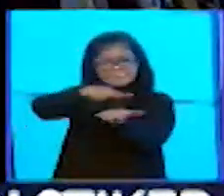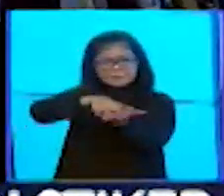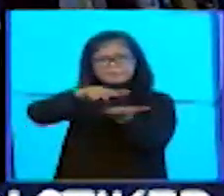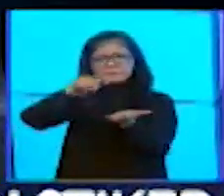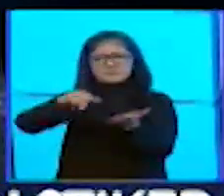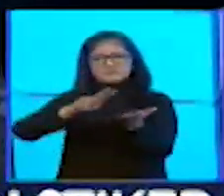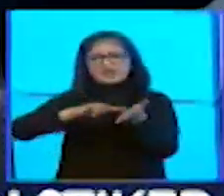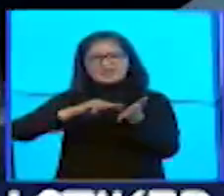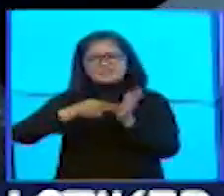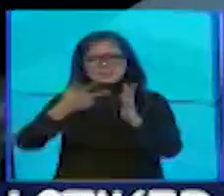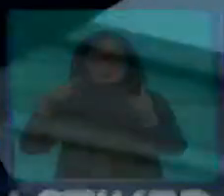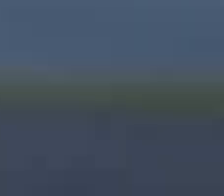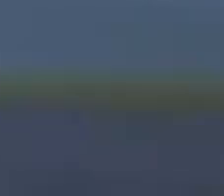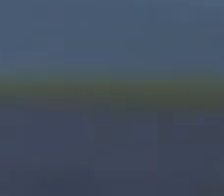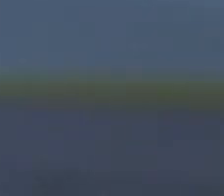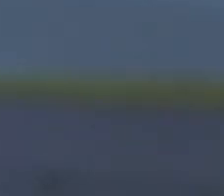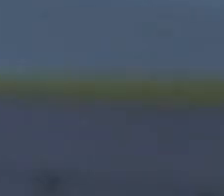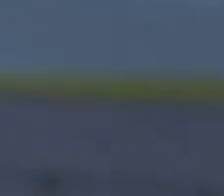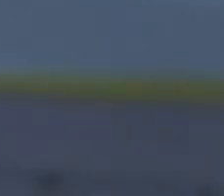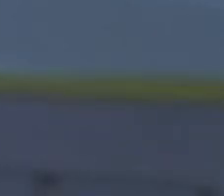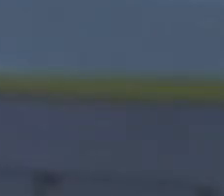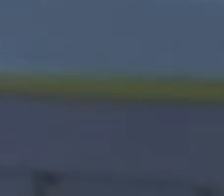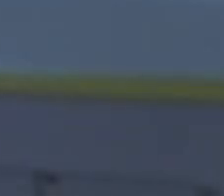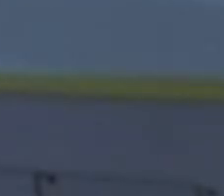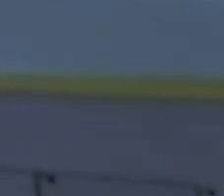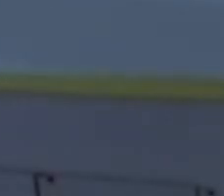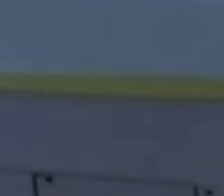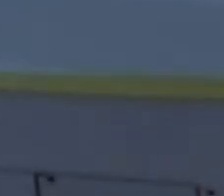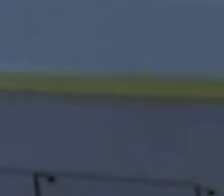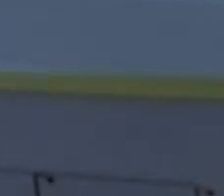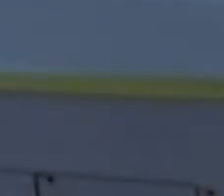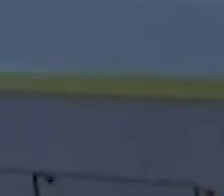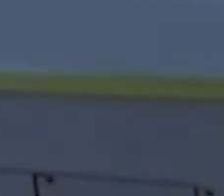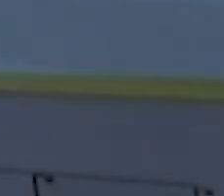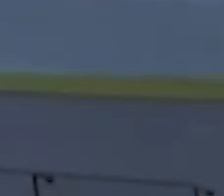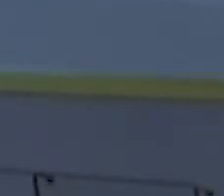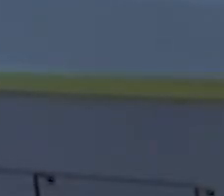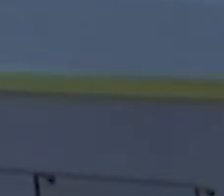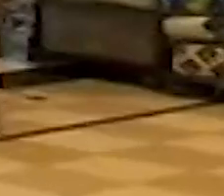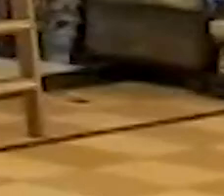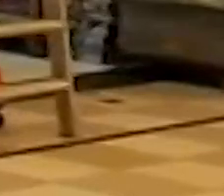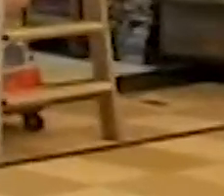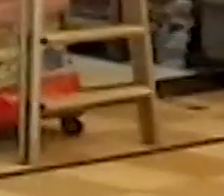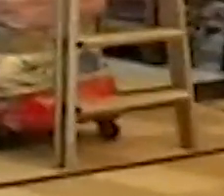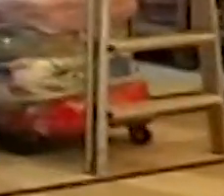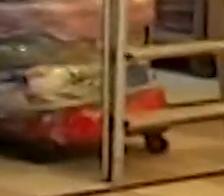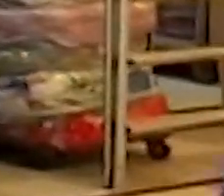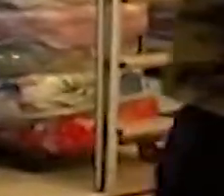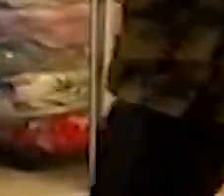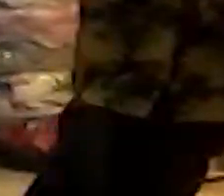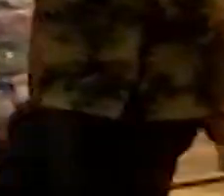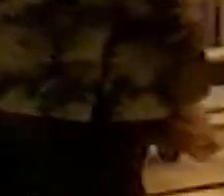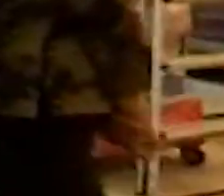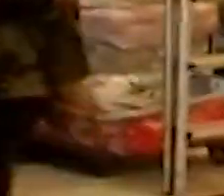kenyamanan dan juga keselamatan, terutama bagi para pedagang selama melakukan penjualan dan tentunya bagi para pengunjung. Nah, pemirsa, saya akan